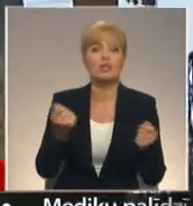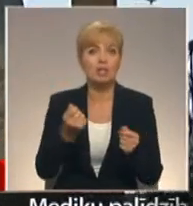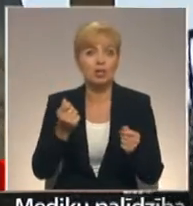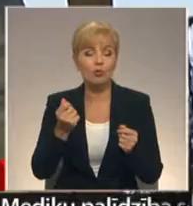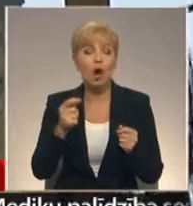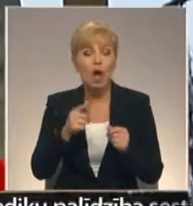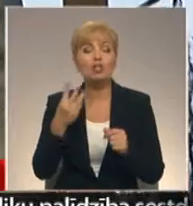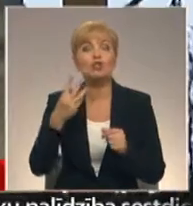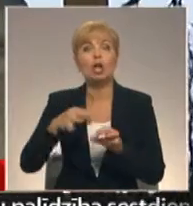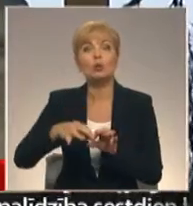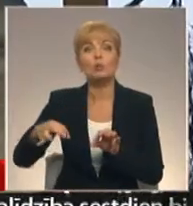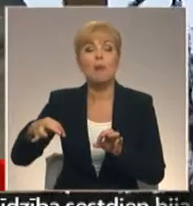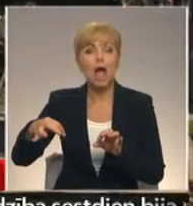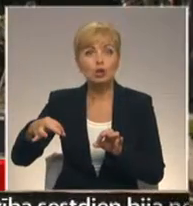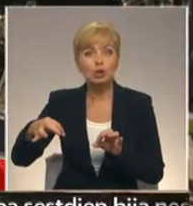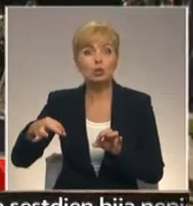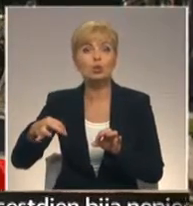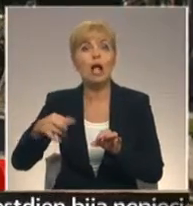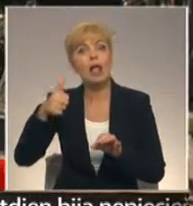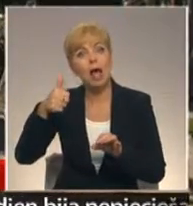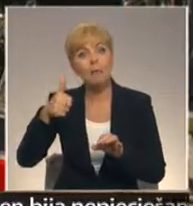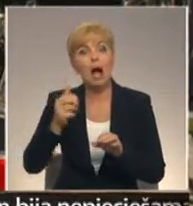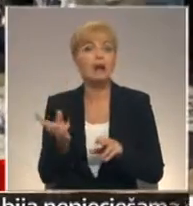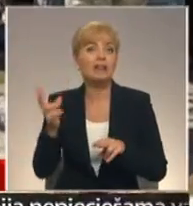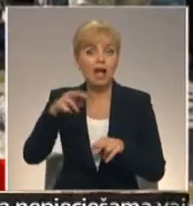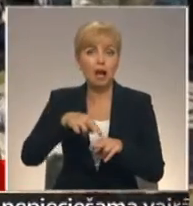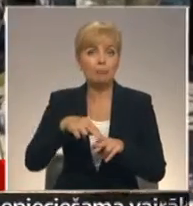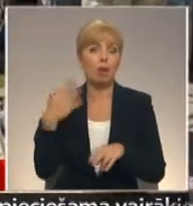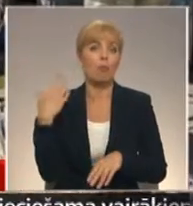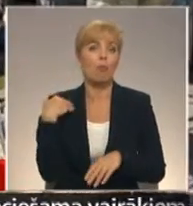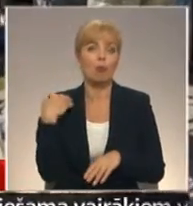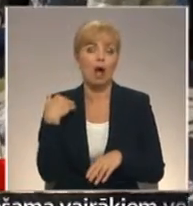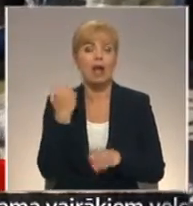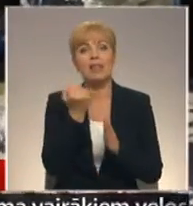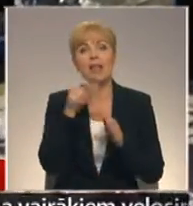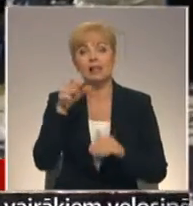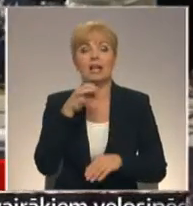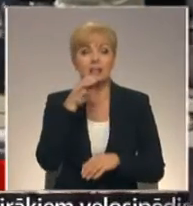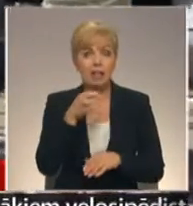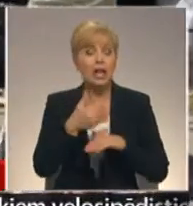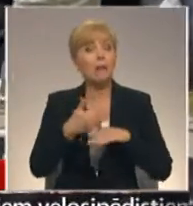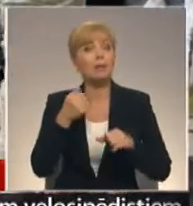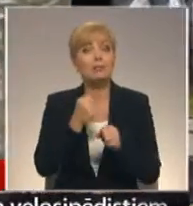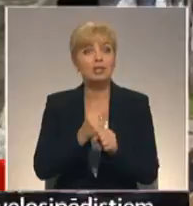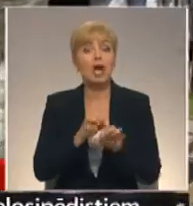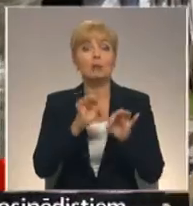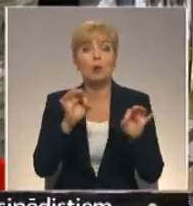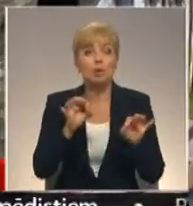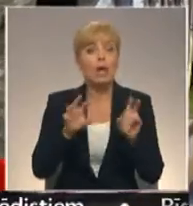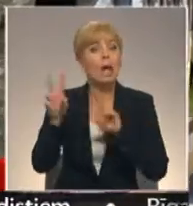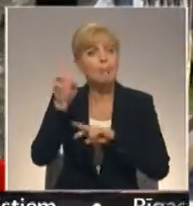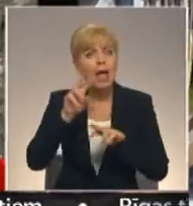sasniedz turpat 4 metrus, tāpēc labāk tomēr nekāpt tā mugurā, atzīst tēlnieks. Pirms darba uzsākšanas izpētīta